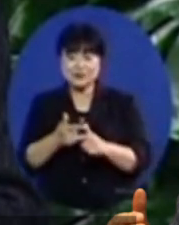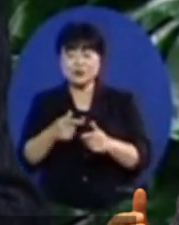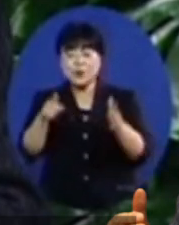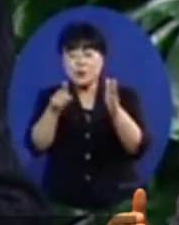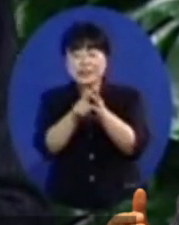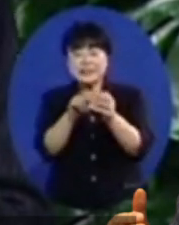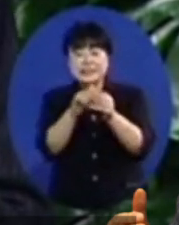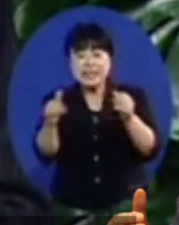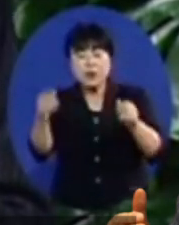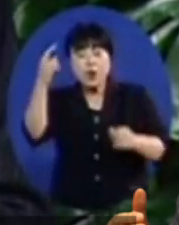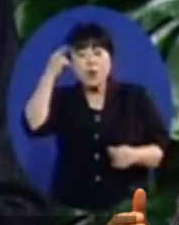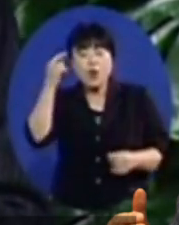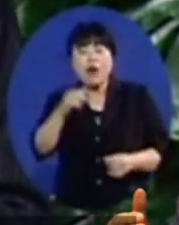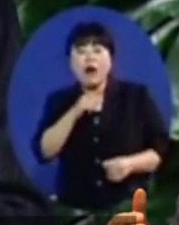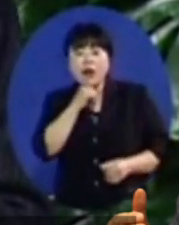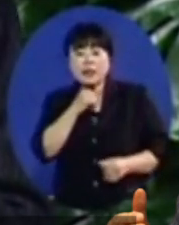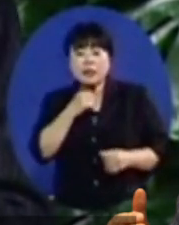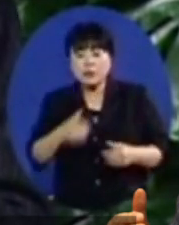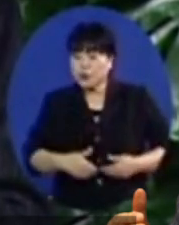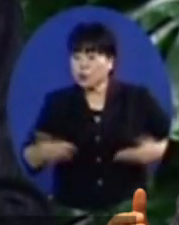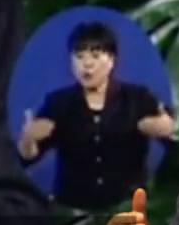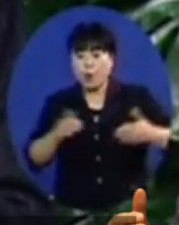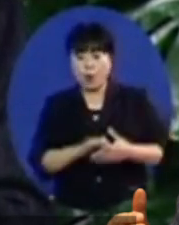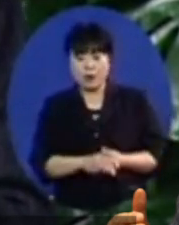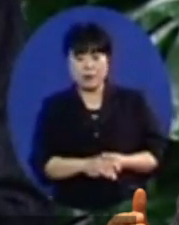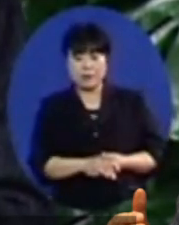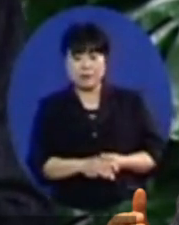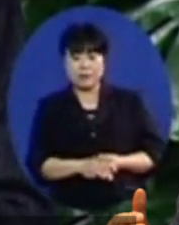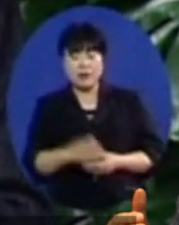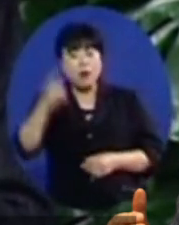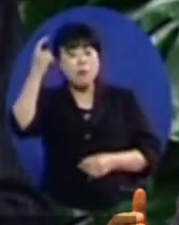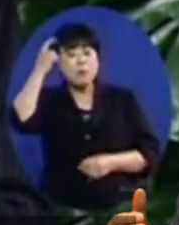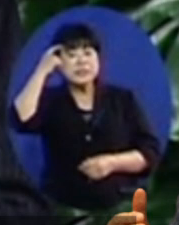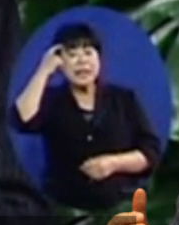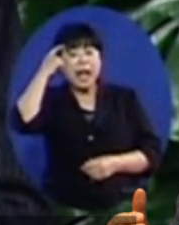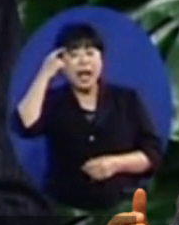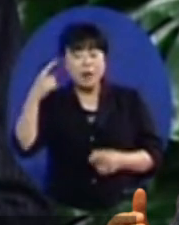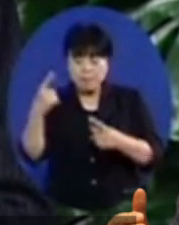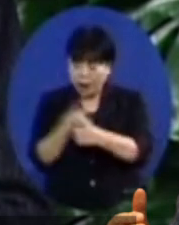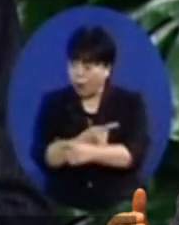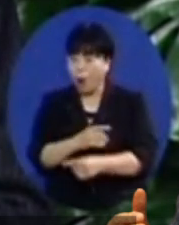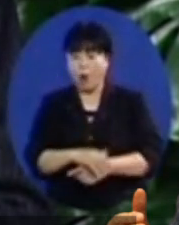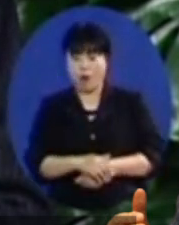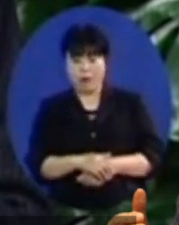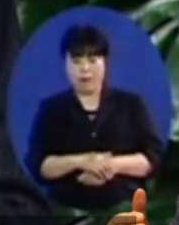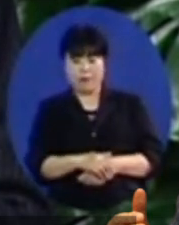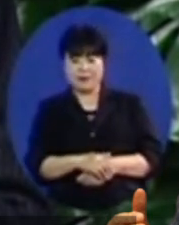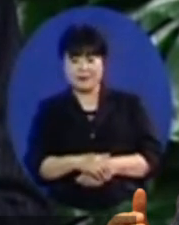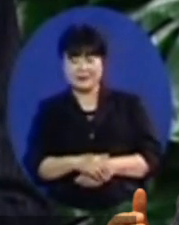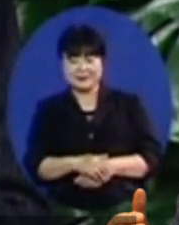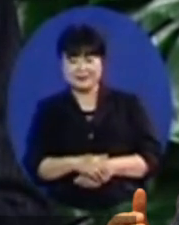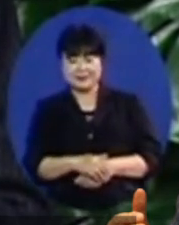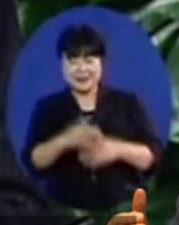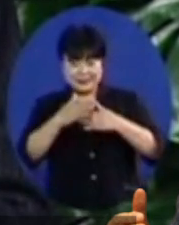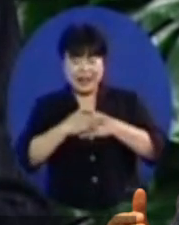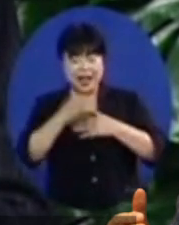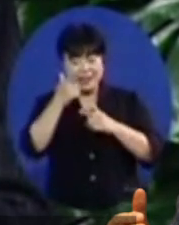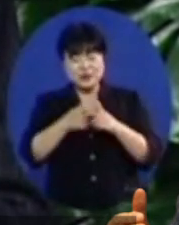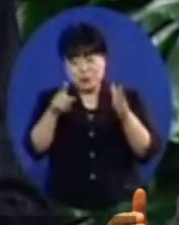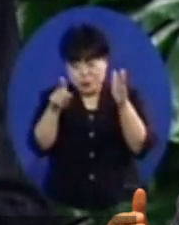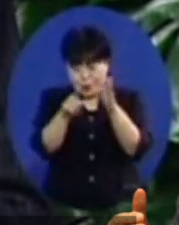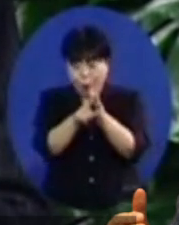사람이 왜 가난하게 살아요? 여기서부터 생각을 잘못하기 때문에 그런 것입니다. 나는 예수